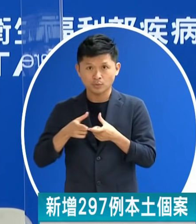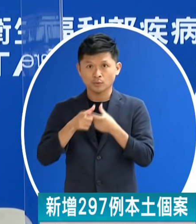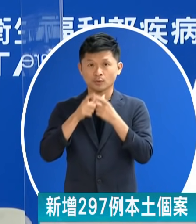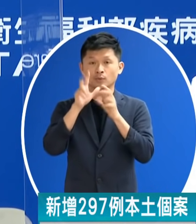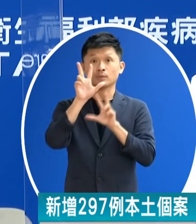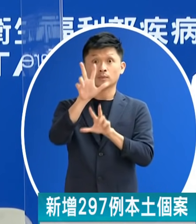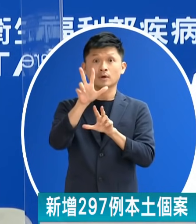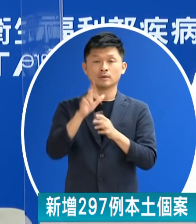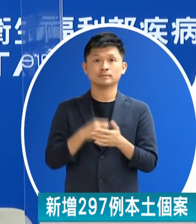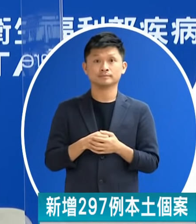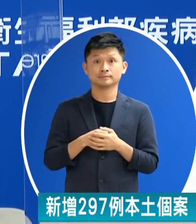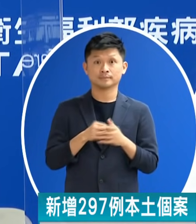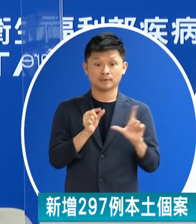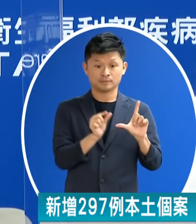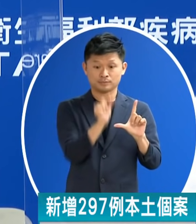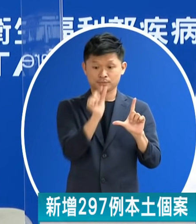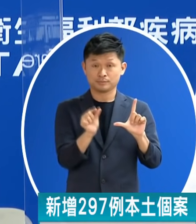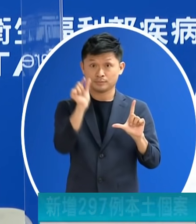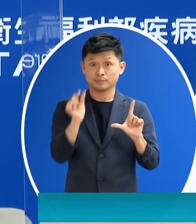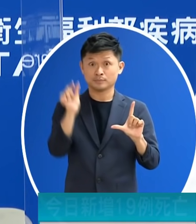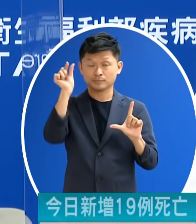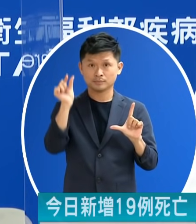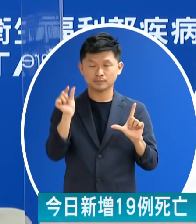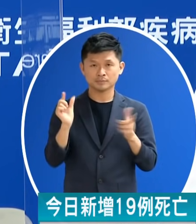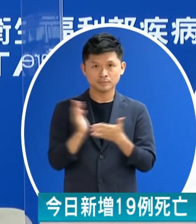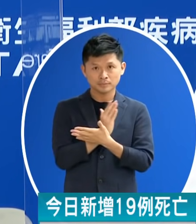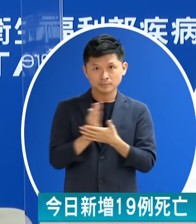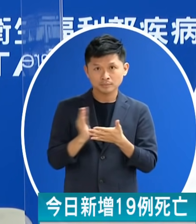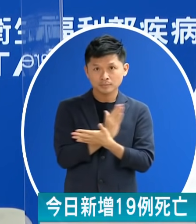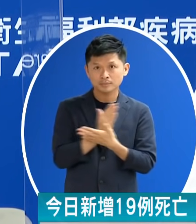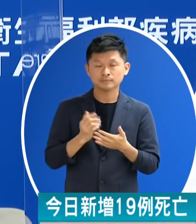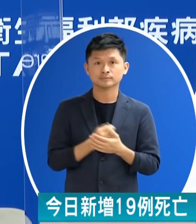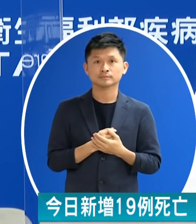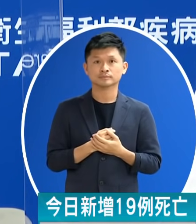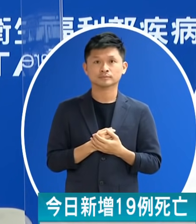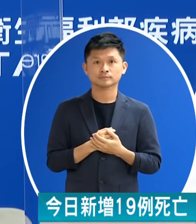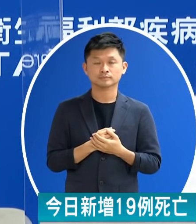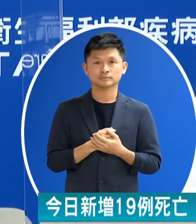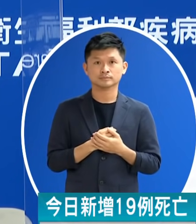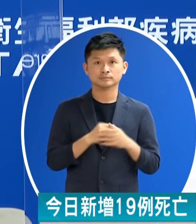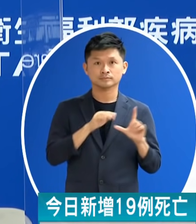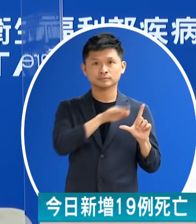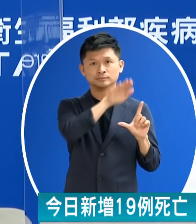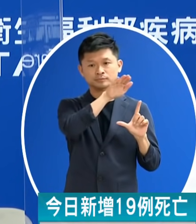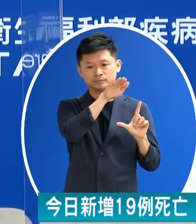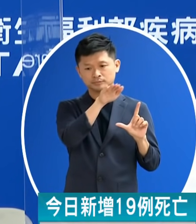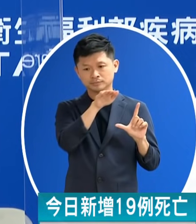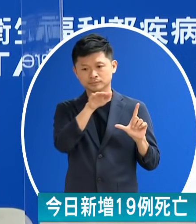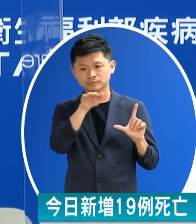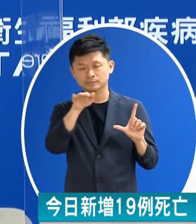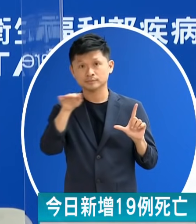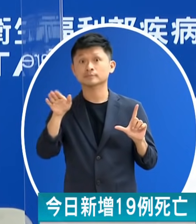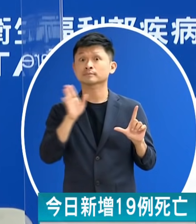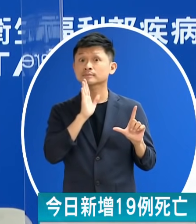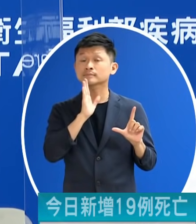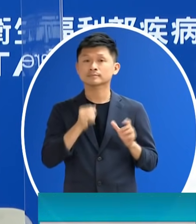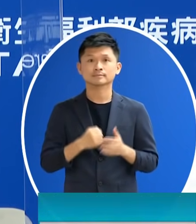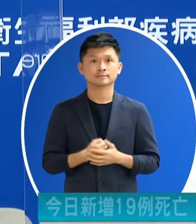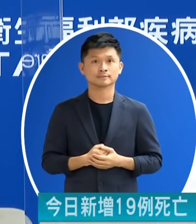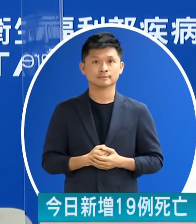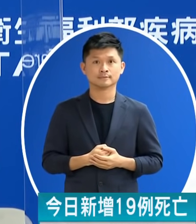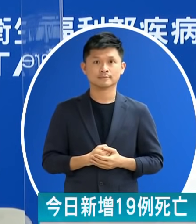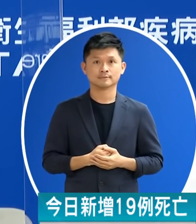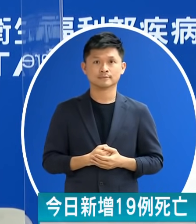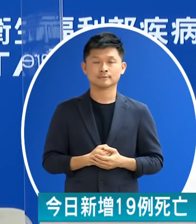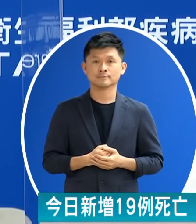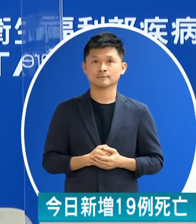大家看到这柱状图以研判值来看整体是趋向于平坦的那这样的一个